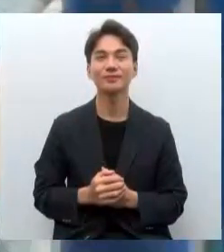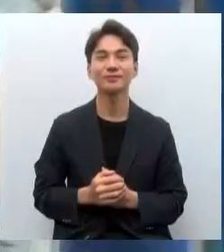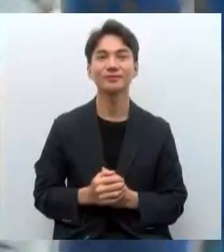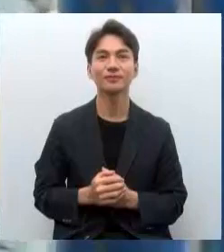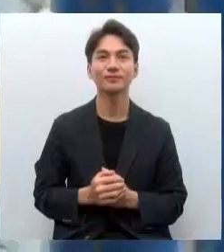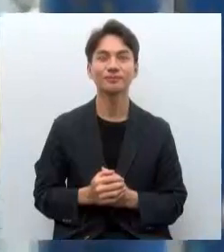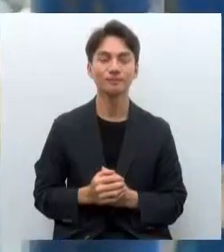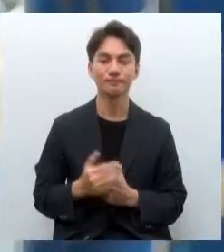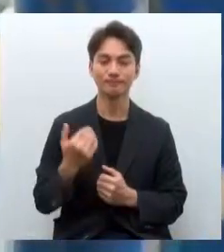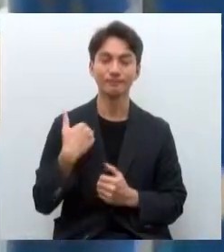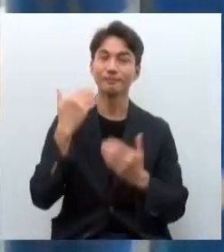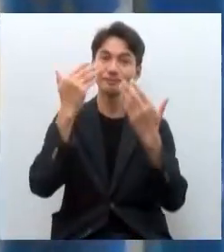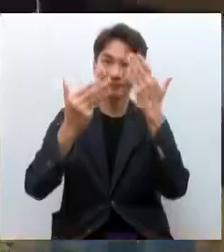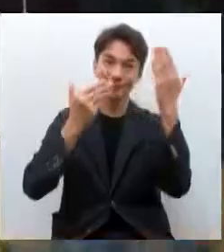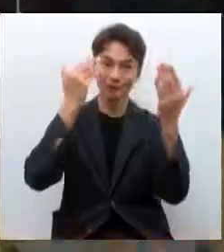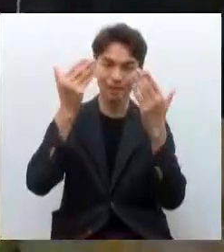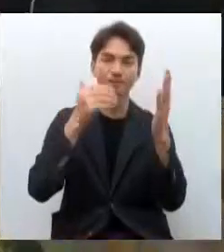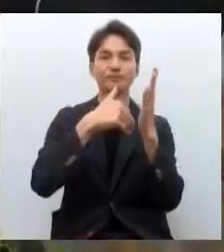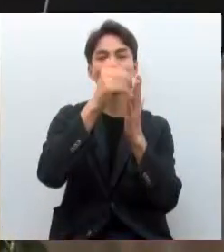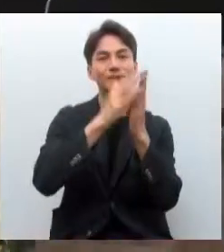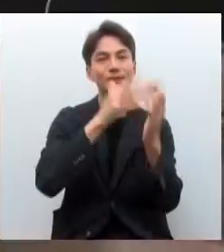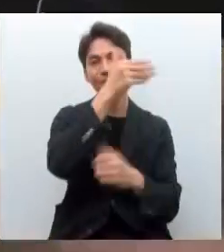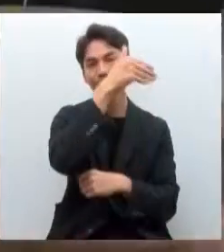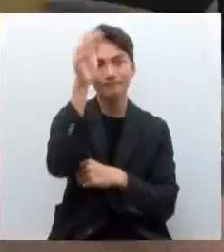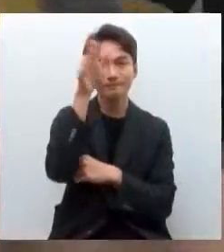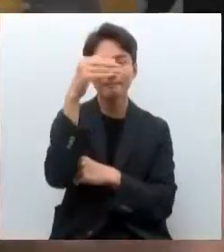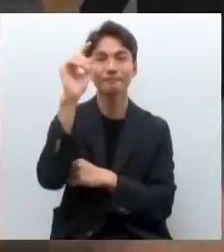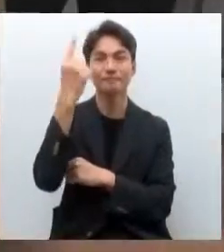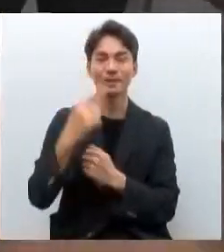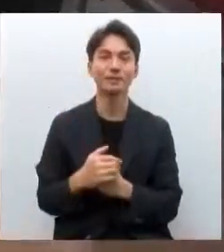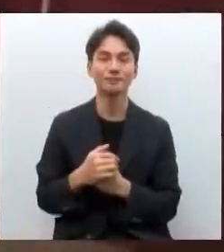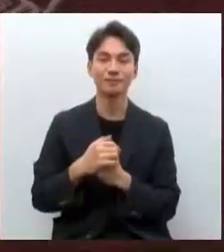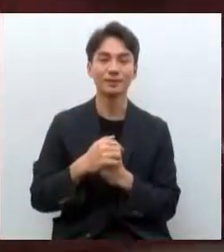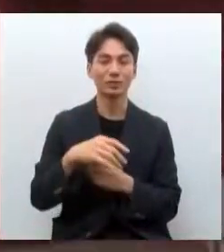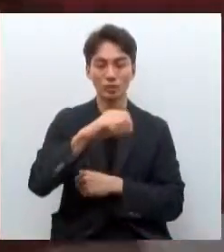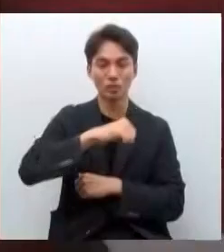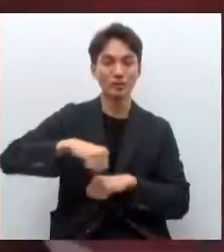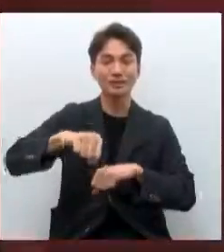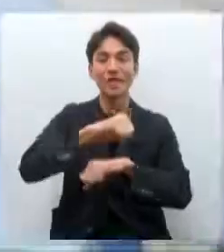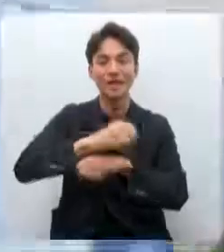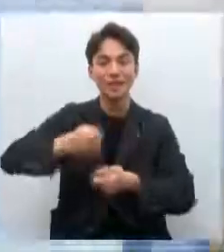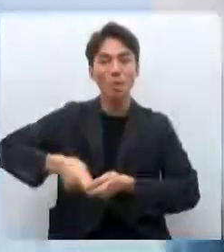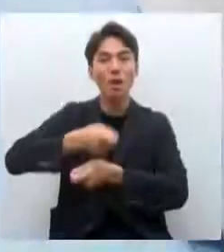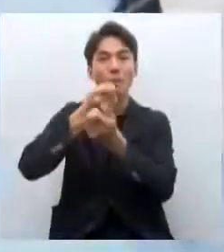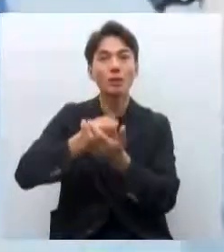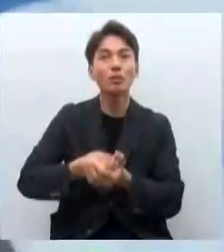หลักๆก็จะเป็นทาสีใหม่ค่ะแล้วก็อย่างสนามวอลเลย์บอลนี่ก็คือตีเส้นให้เขาใหม่